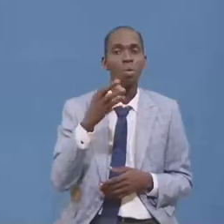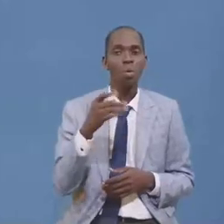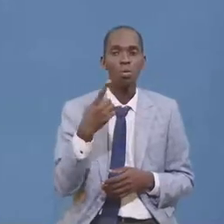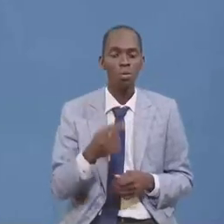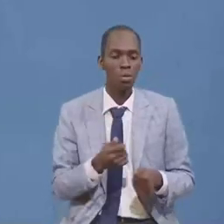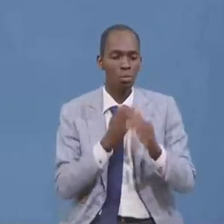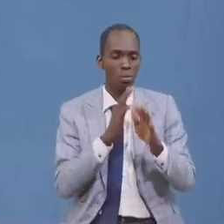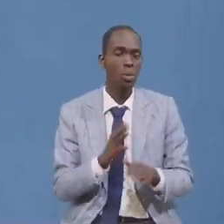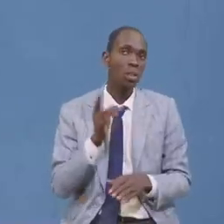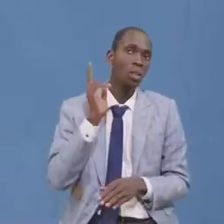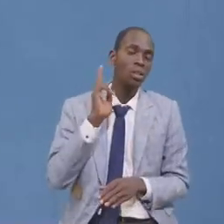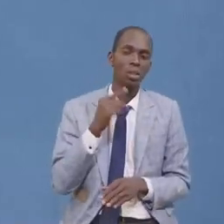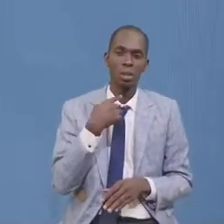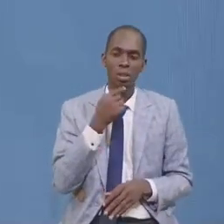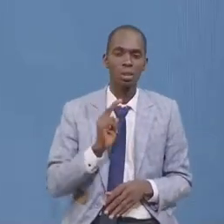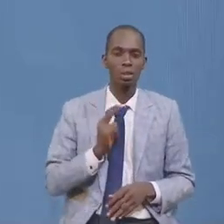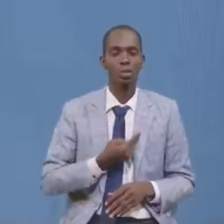Et l'histoire nous dit,